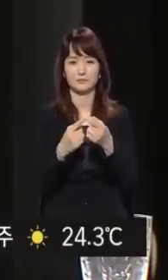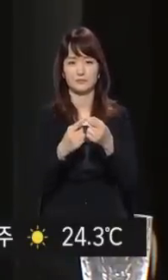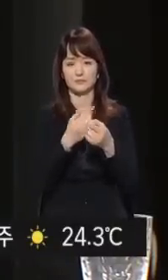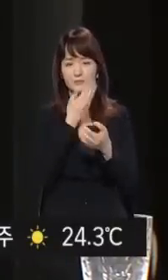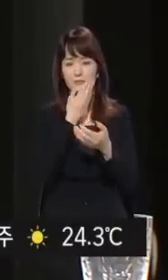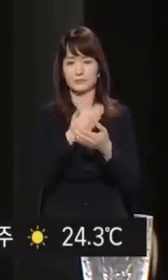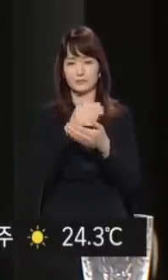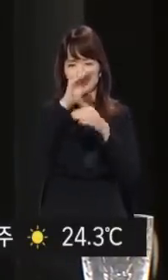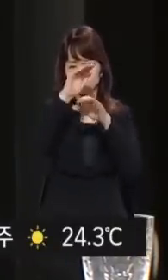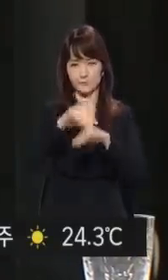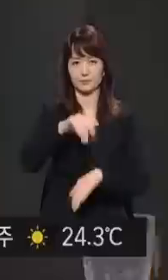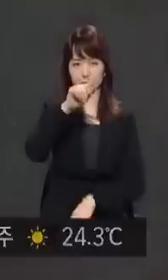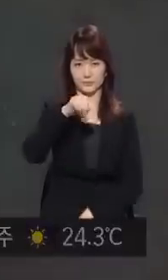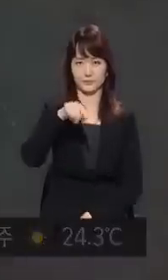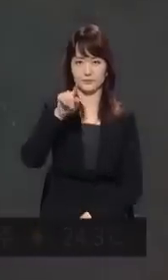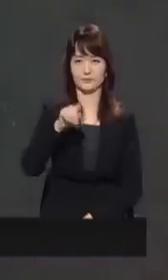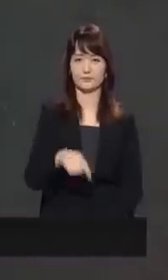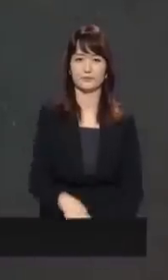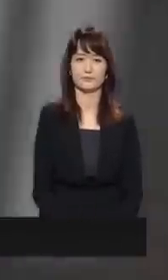체크 포인트 짚어봅니다